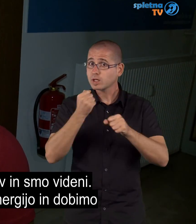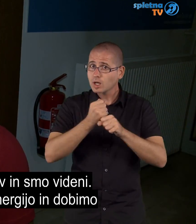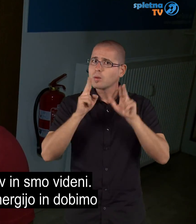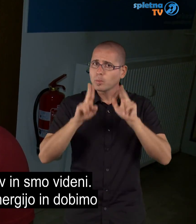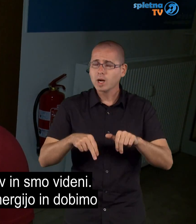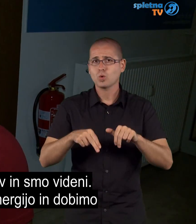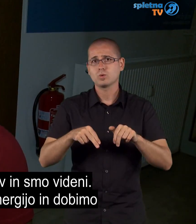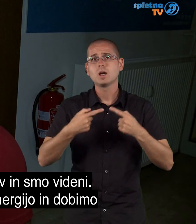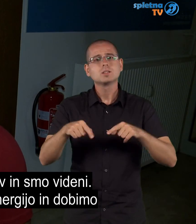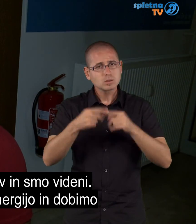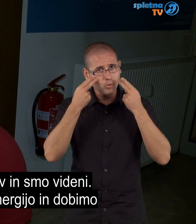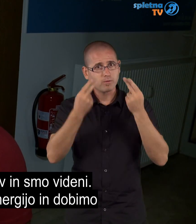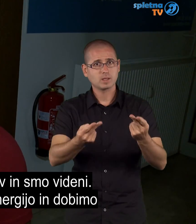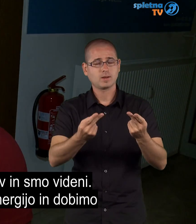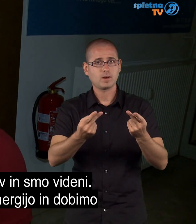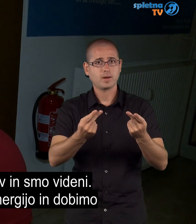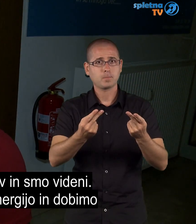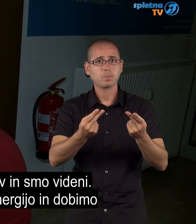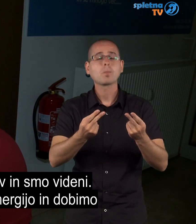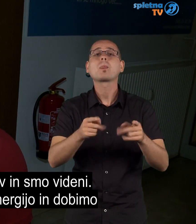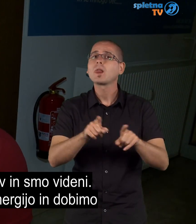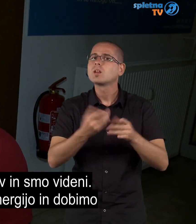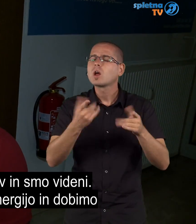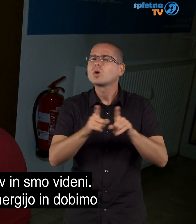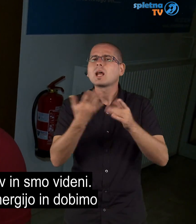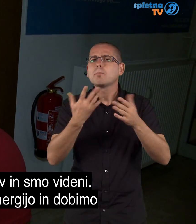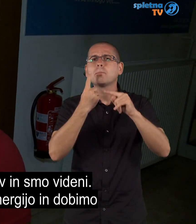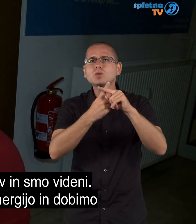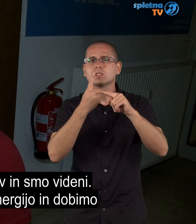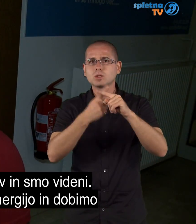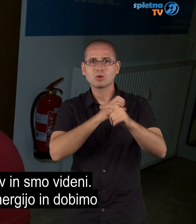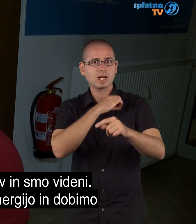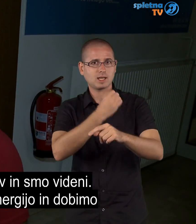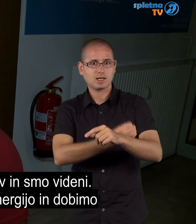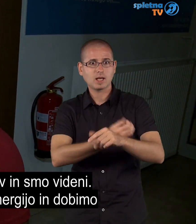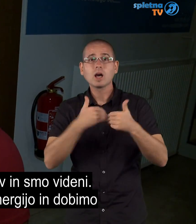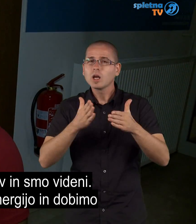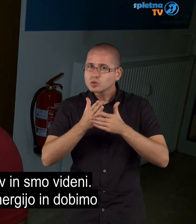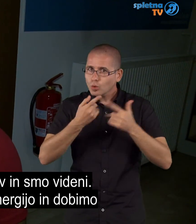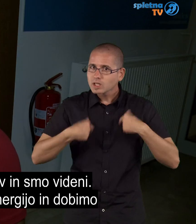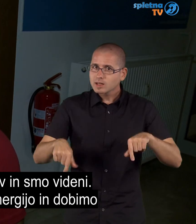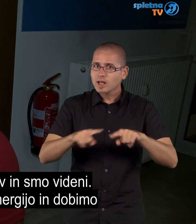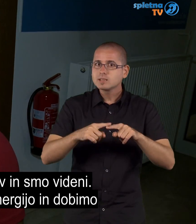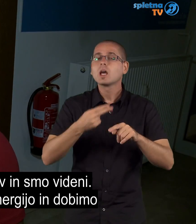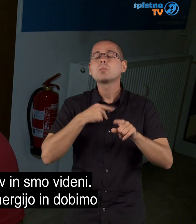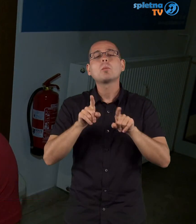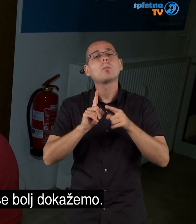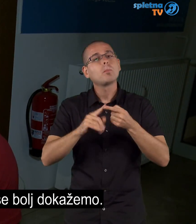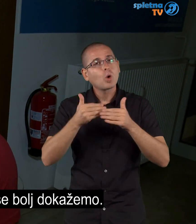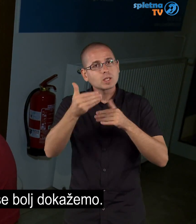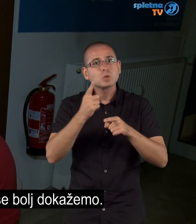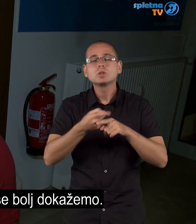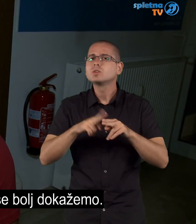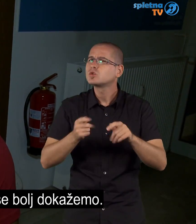mi delamo prav in da smo videni in nekako ena pozitivna energija gre skozi nas in tudi imamo še